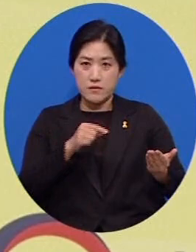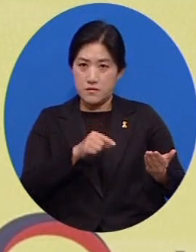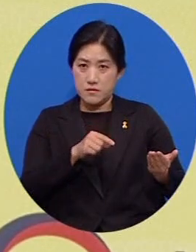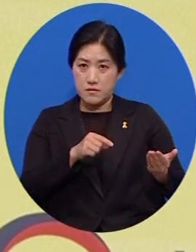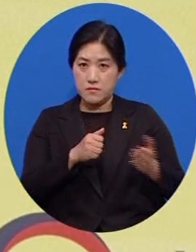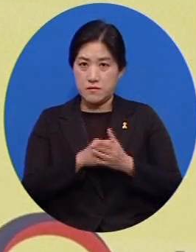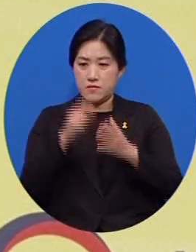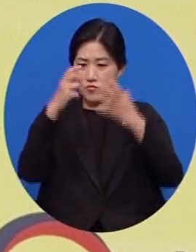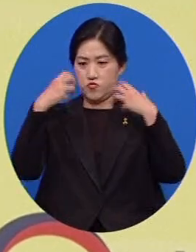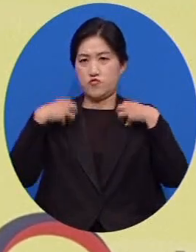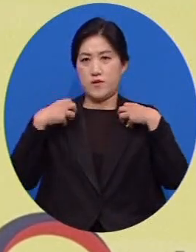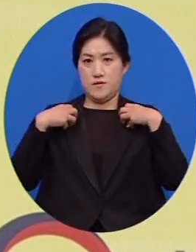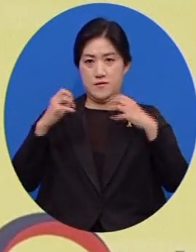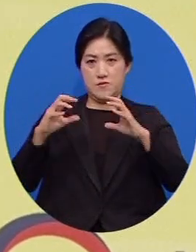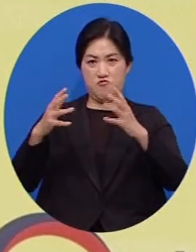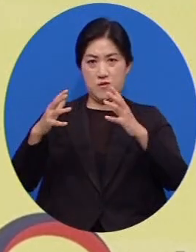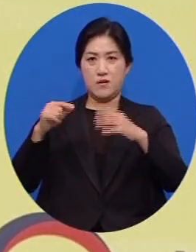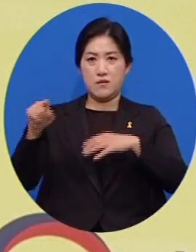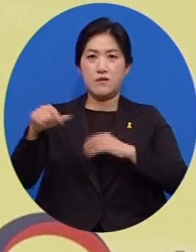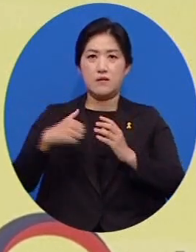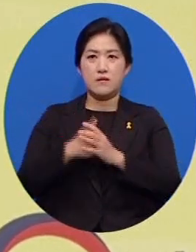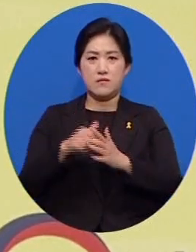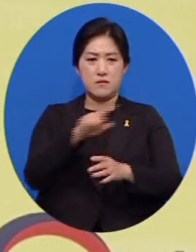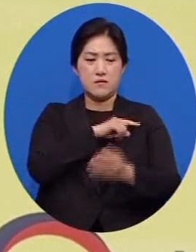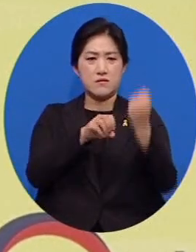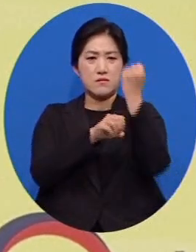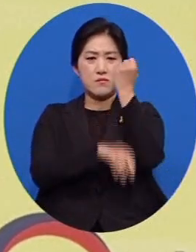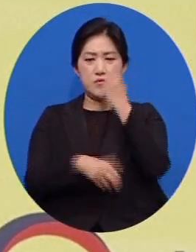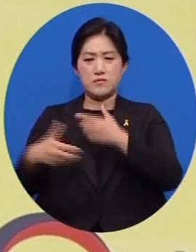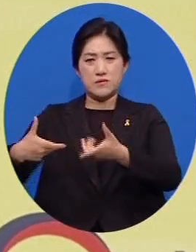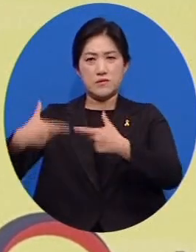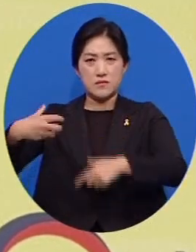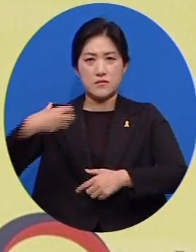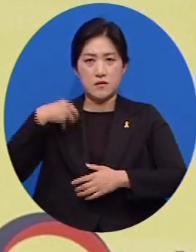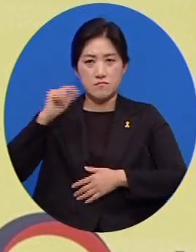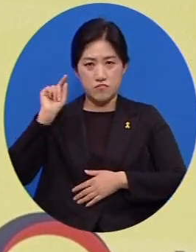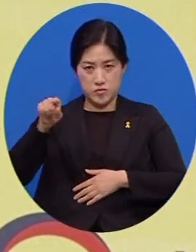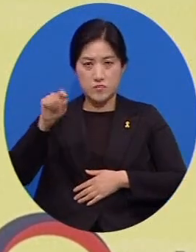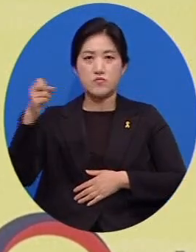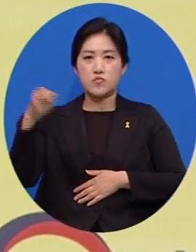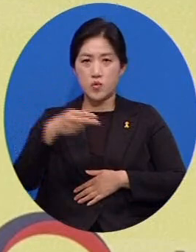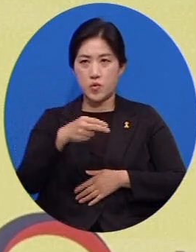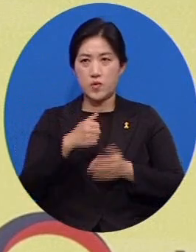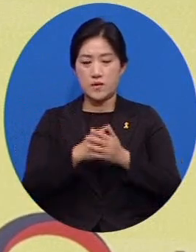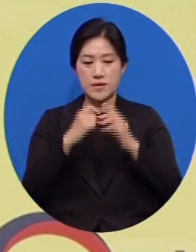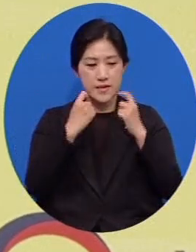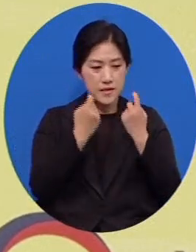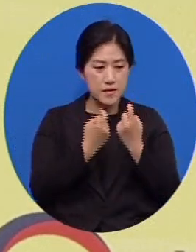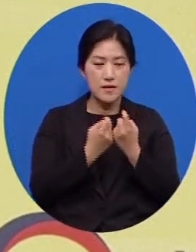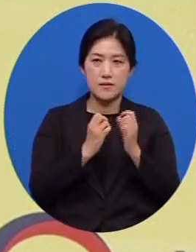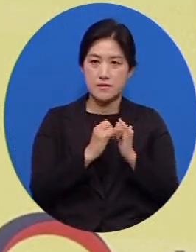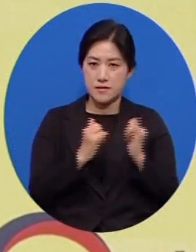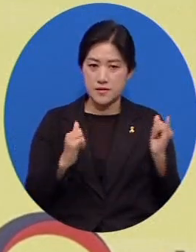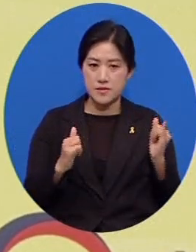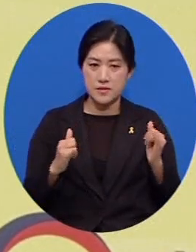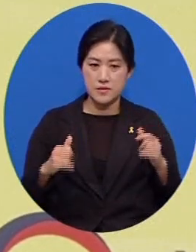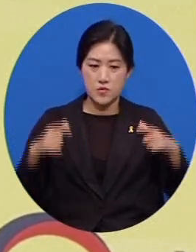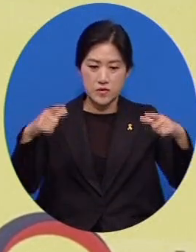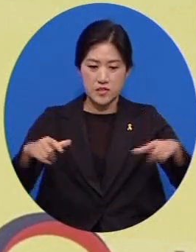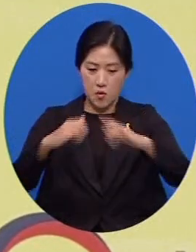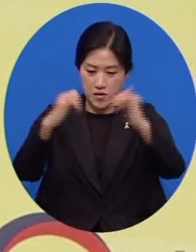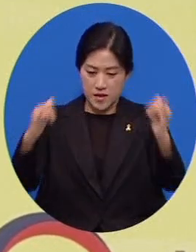국가의 가장 기본적인 책무이며 개인과 지역사회,